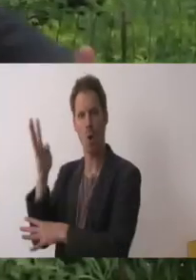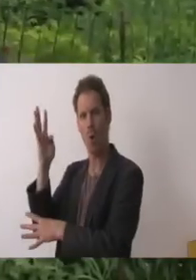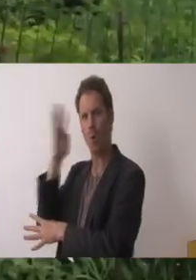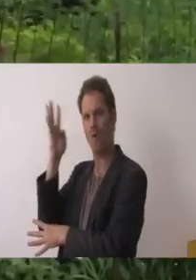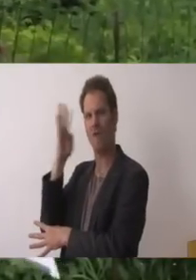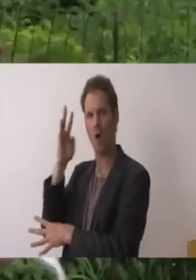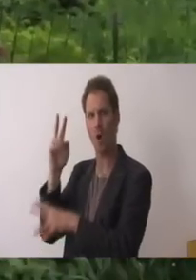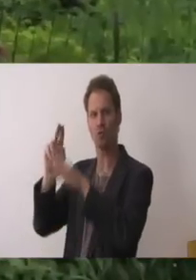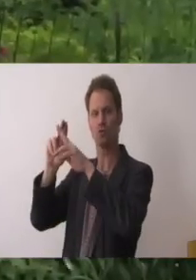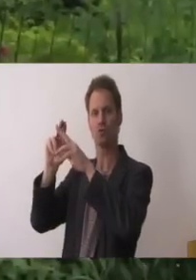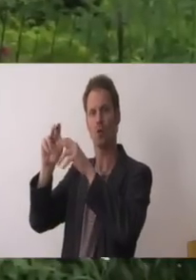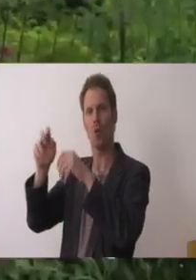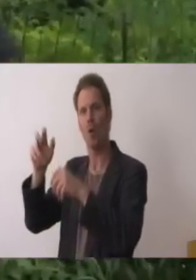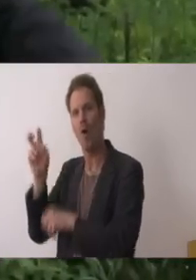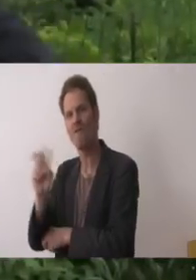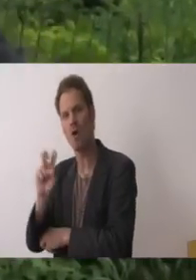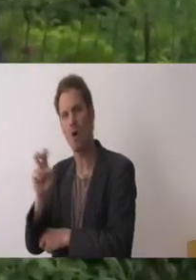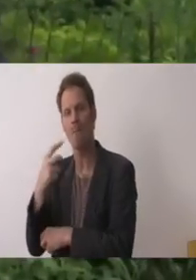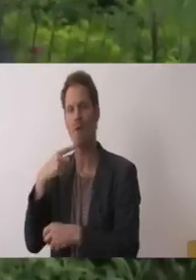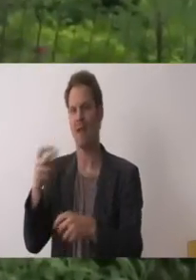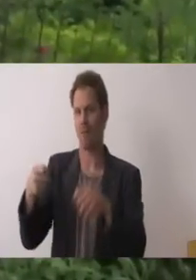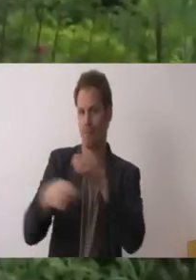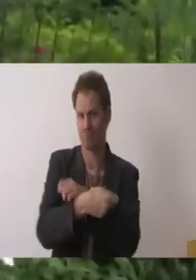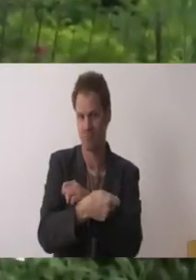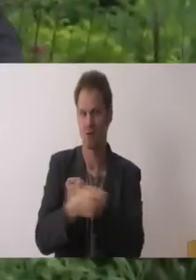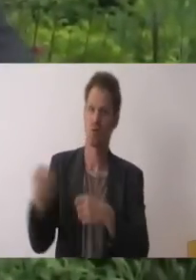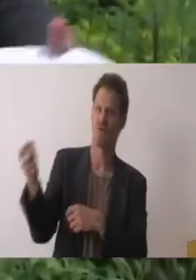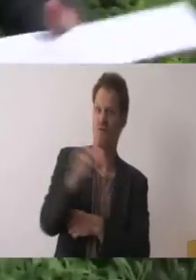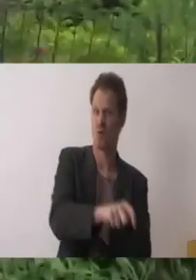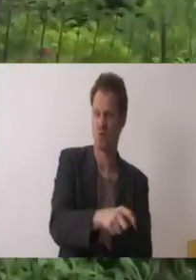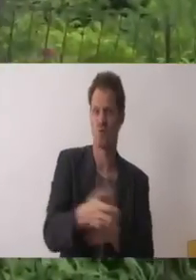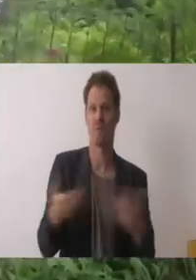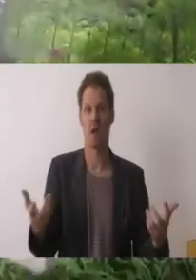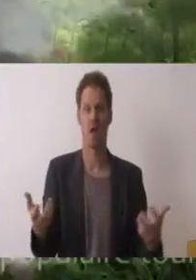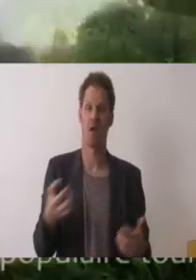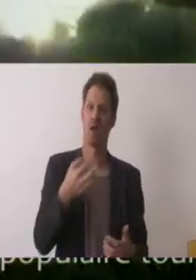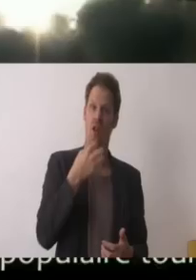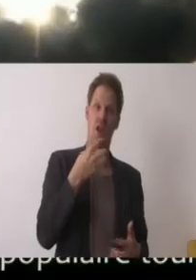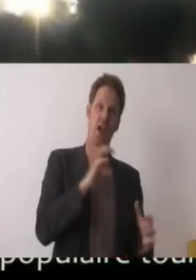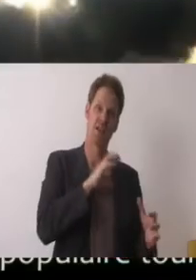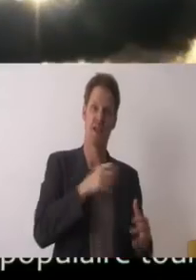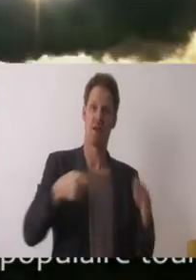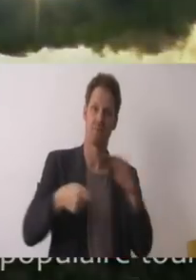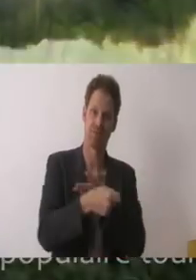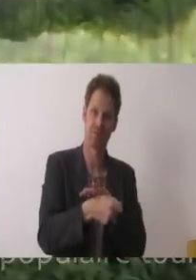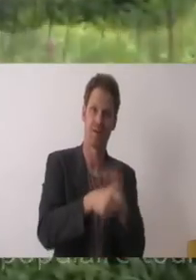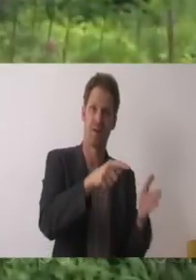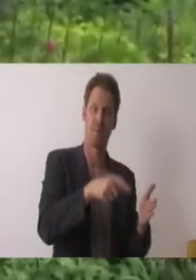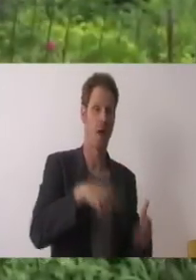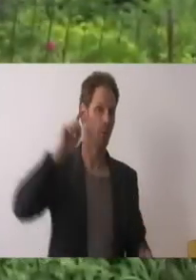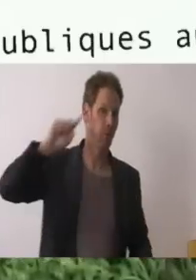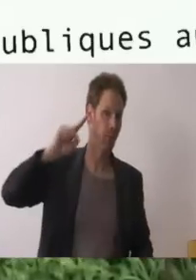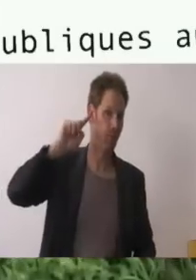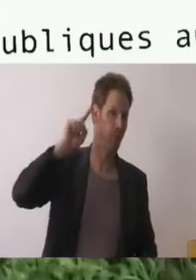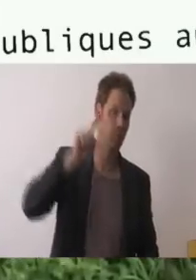la conférence environnementale de novembre, de mettre fin aux subventions publiques aux énergies fossiles. Mais comme ils n'écoutent pas, alors j'ai